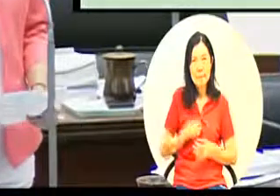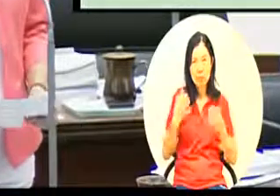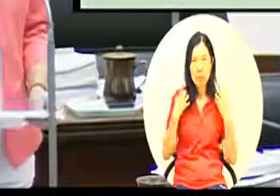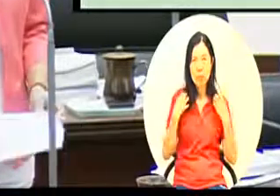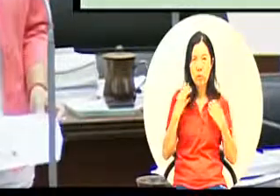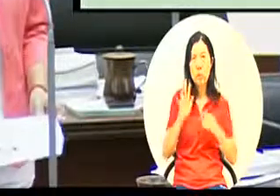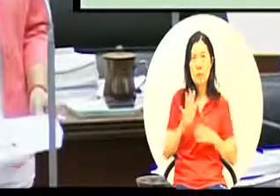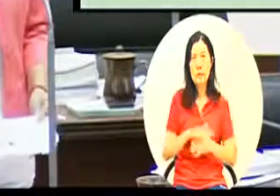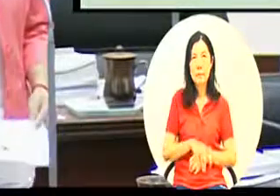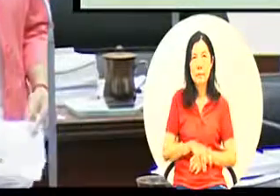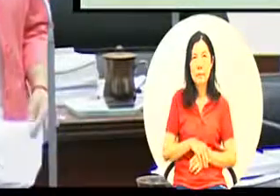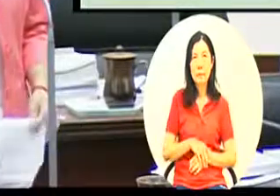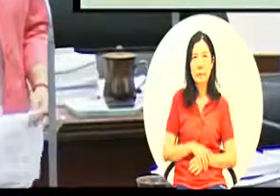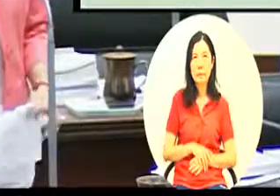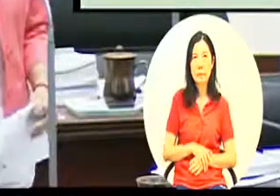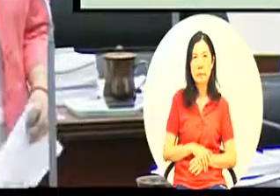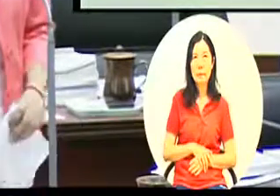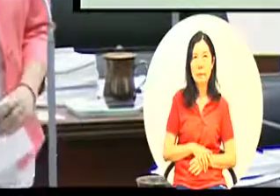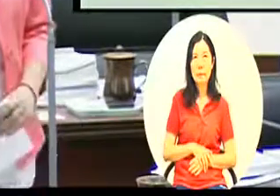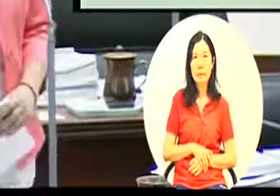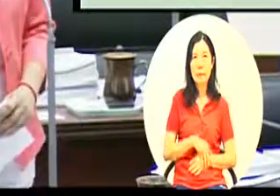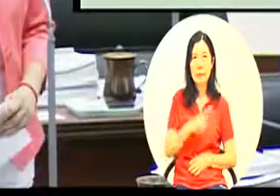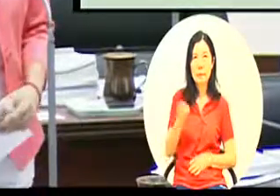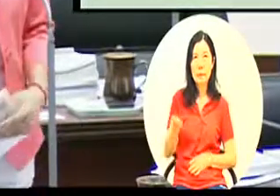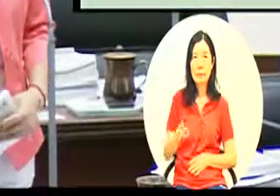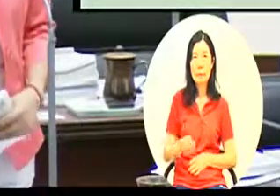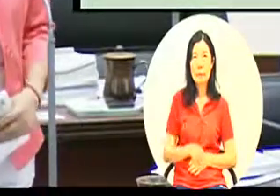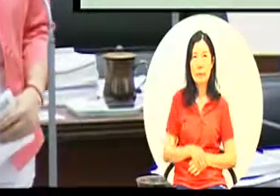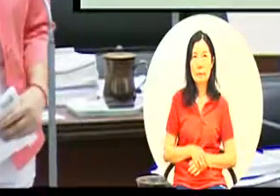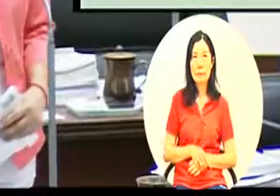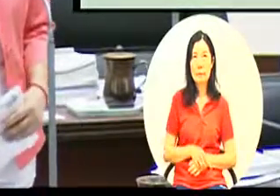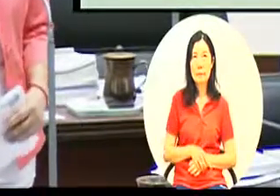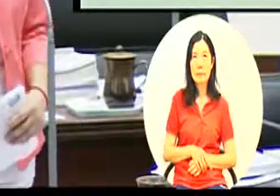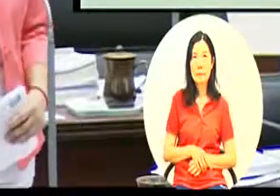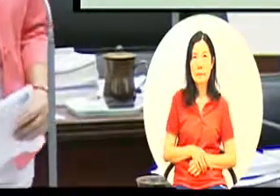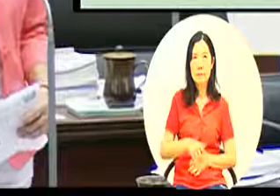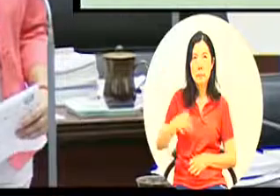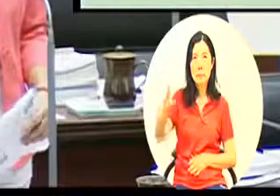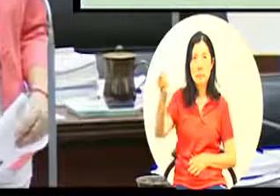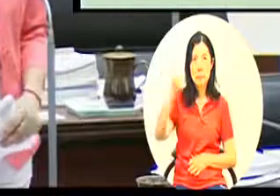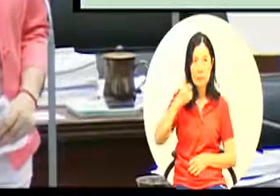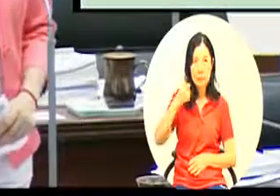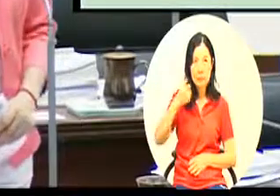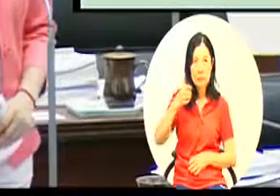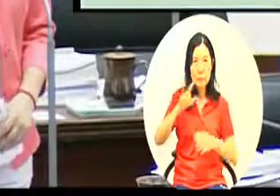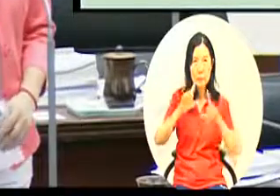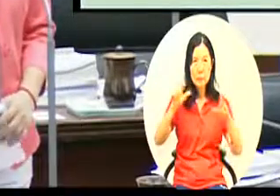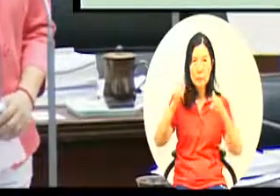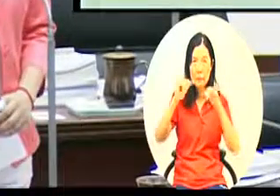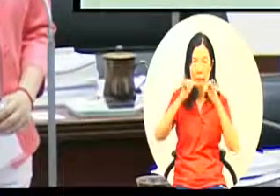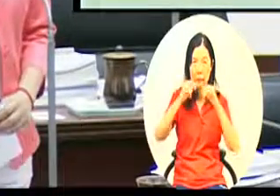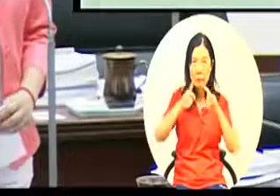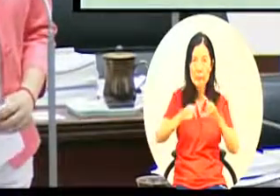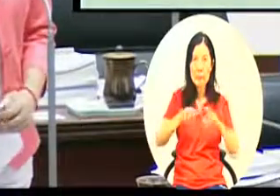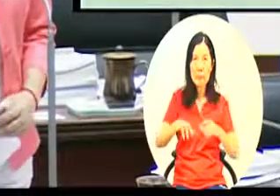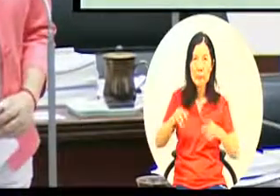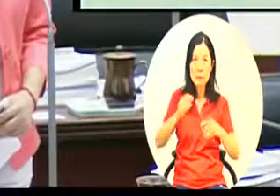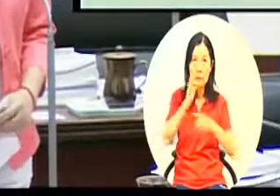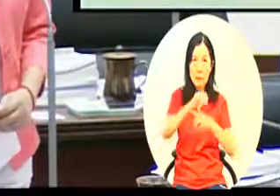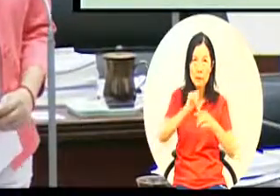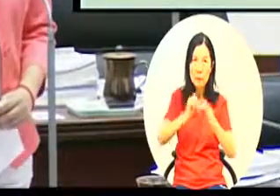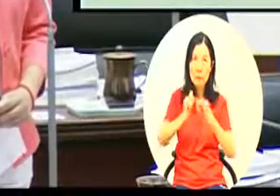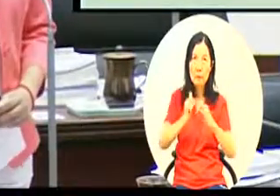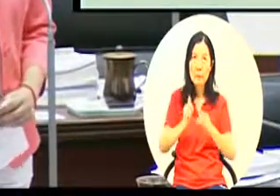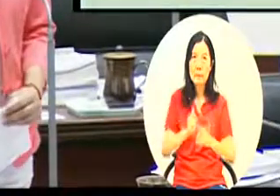我本席呢，接下来呢，本席呢有接获我们大寮区呢这个农民的一